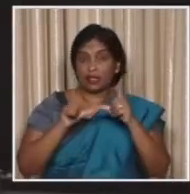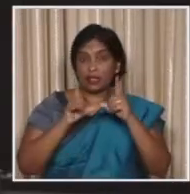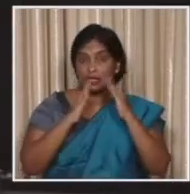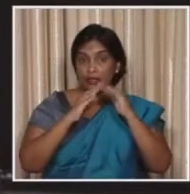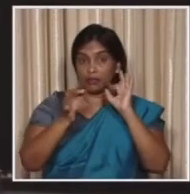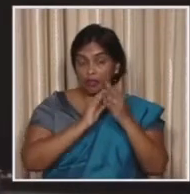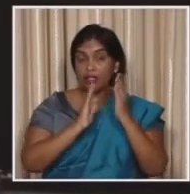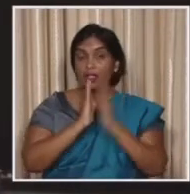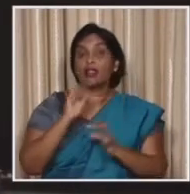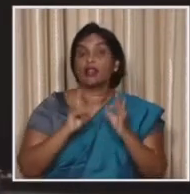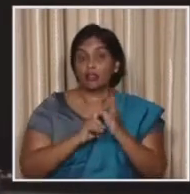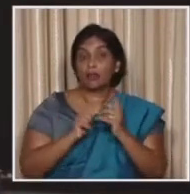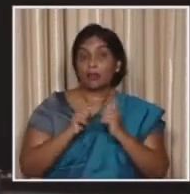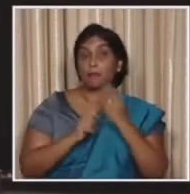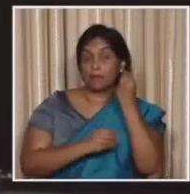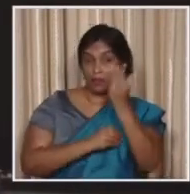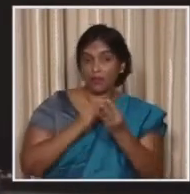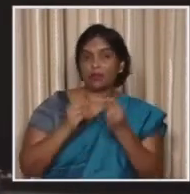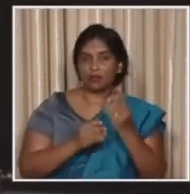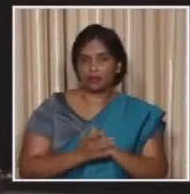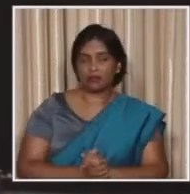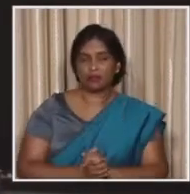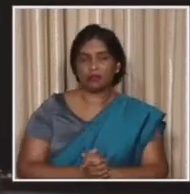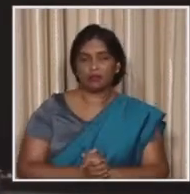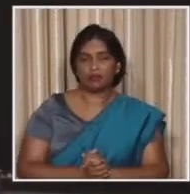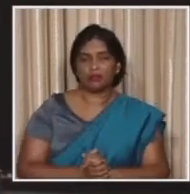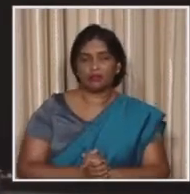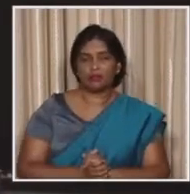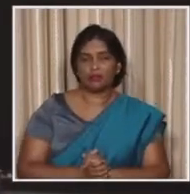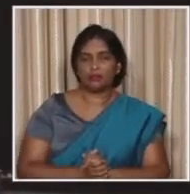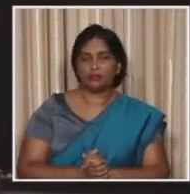තිබ්බ මන්ත්‍රීවරුන්ට වන්දි වශයෙන් කියලා.